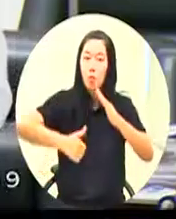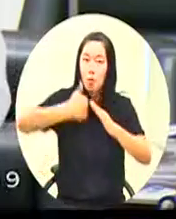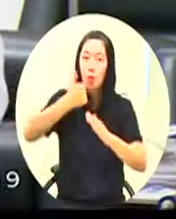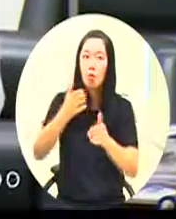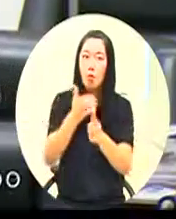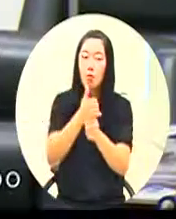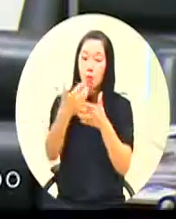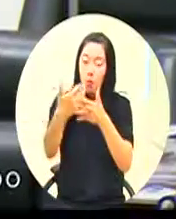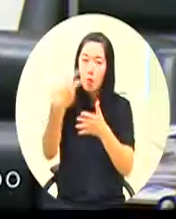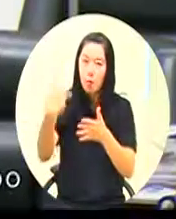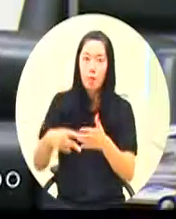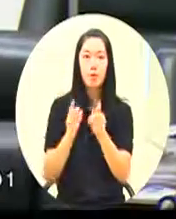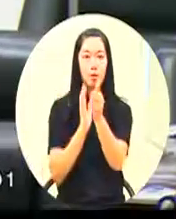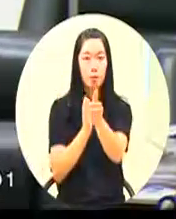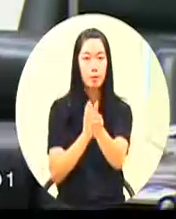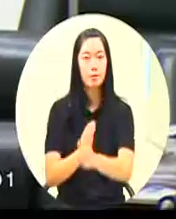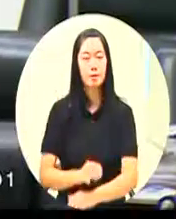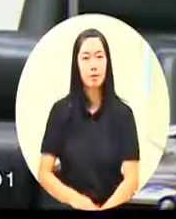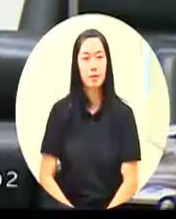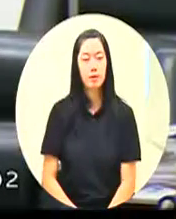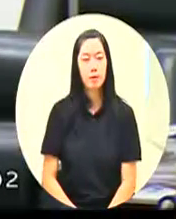好不好。好，请坐。